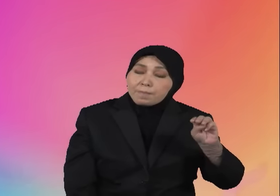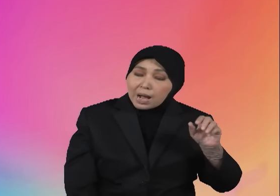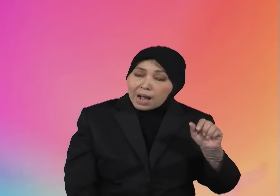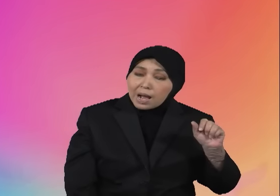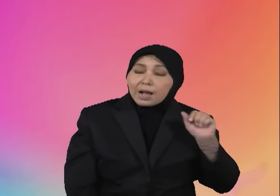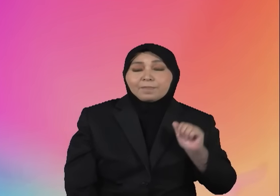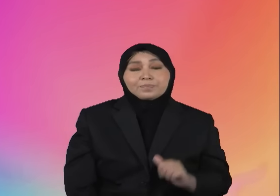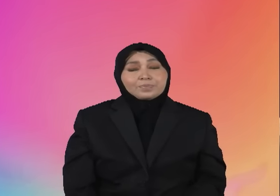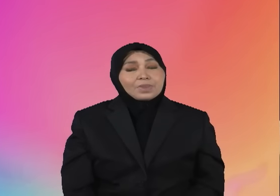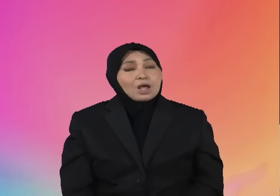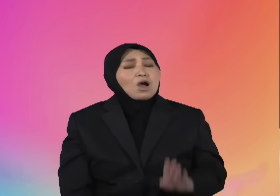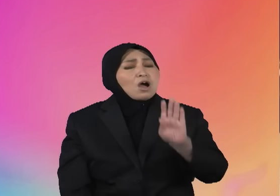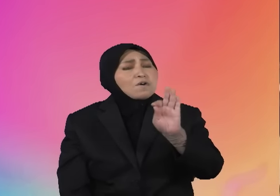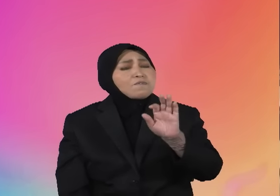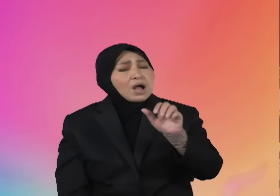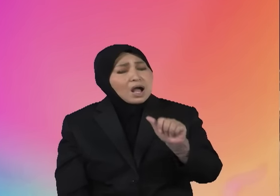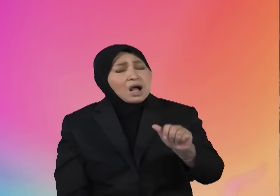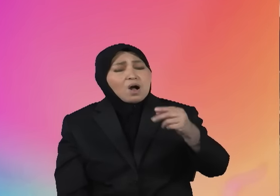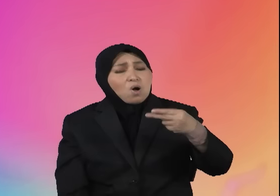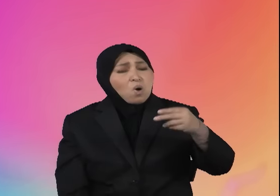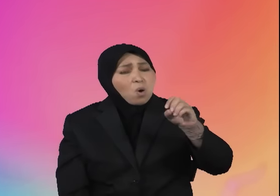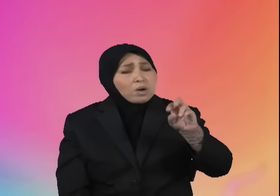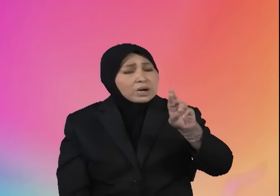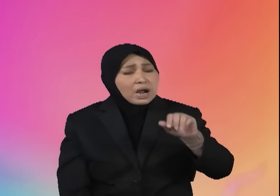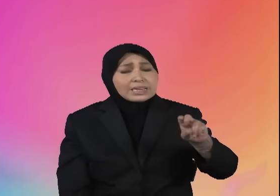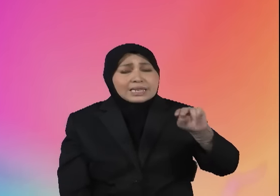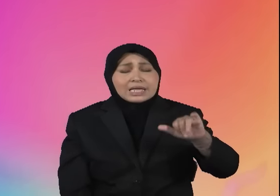maqamahuma. Fa'a kharani